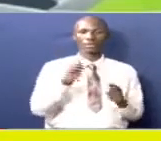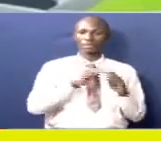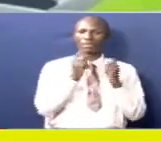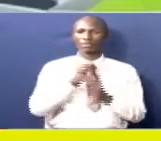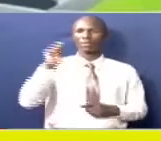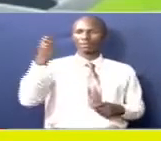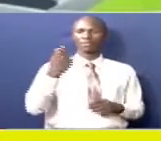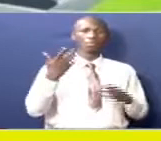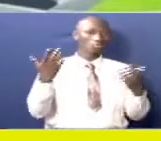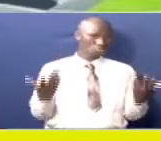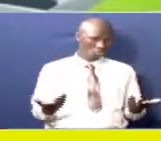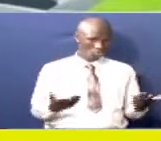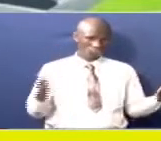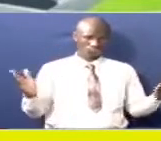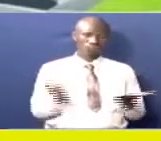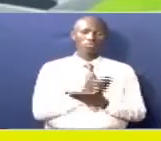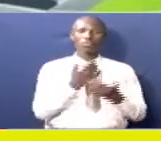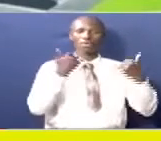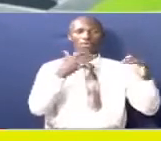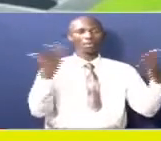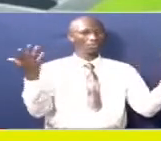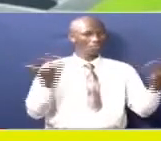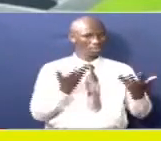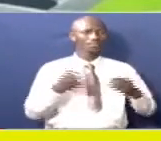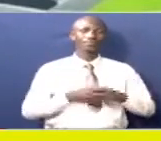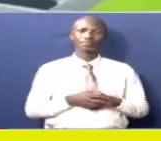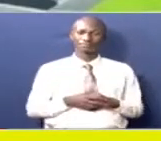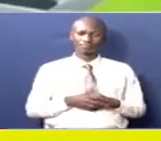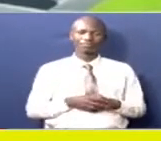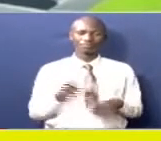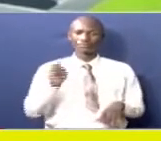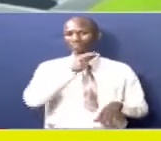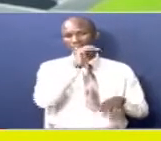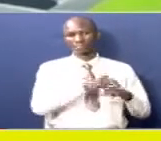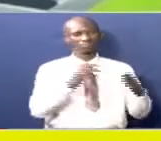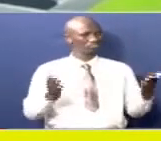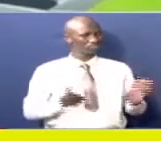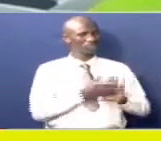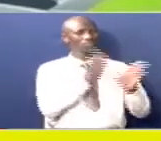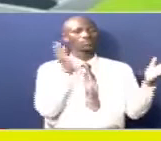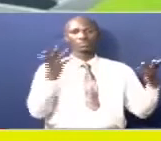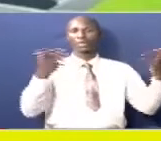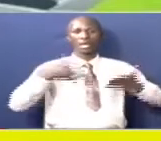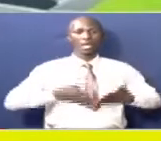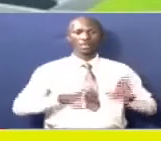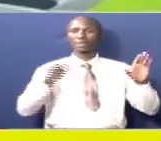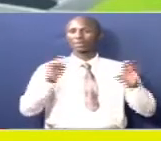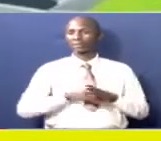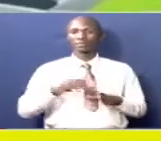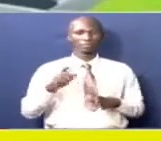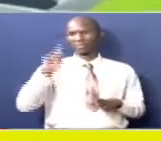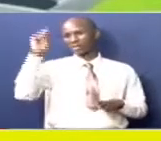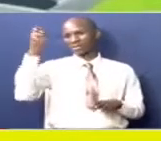Stars. Kana anabetanga madhauni mangalikoni ma, ya Nationals. That is kulosi ya ito kukuitu